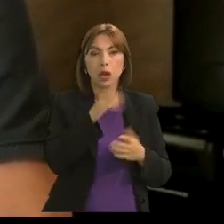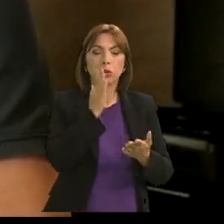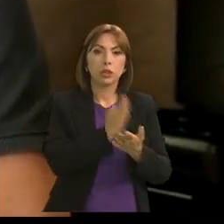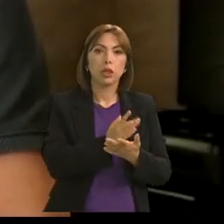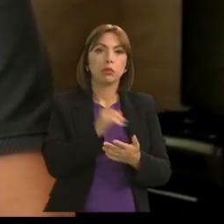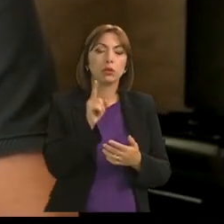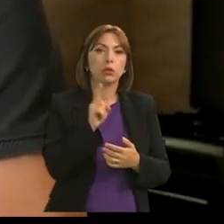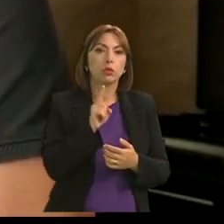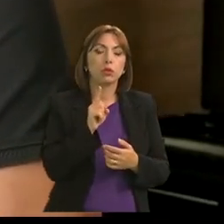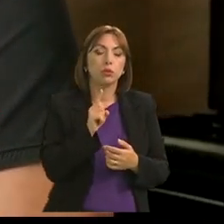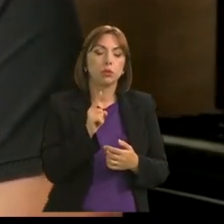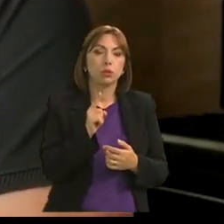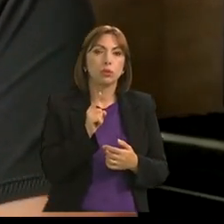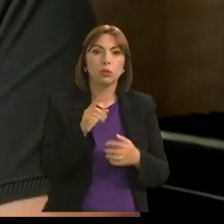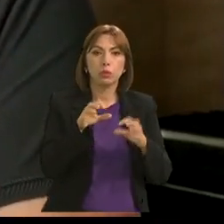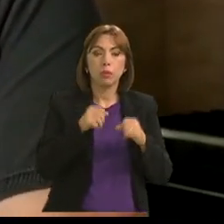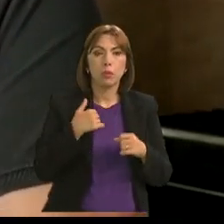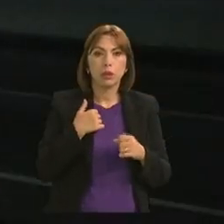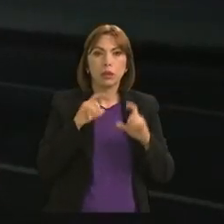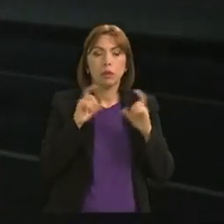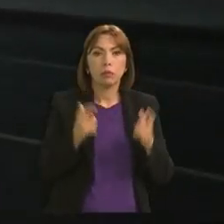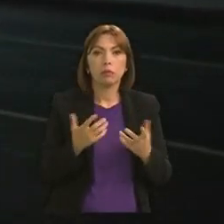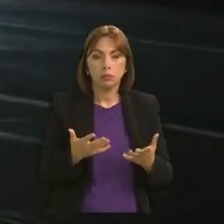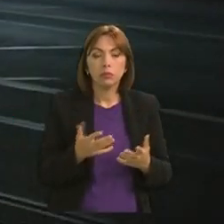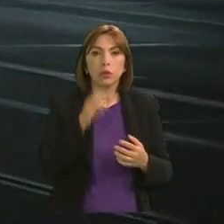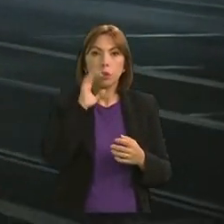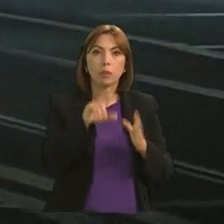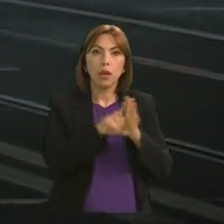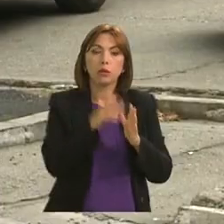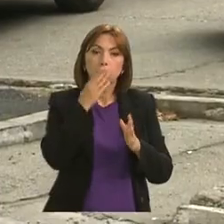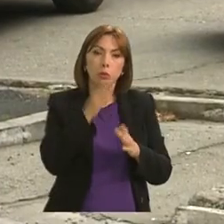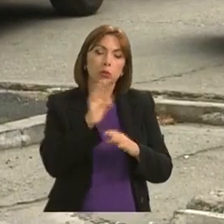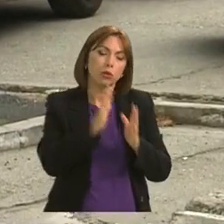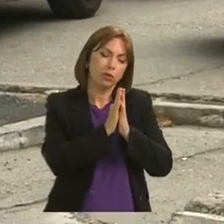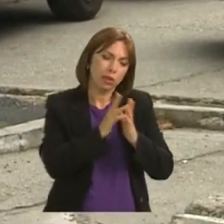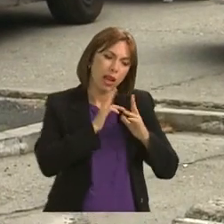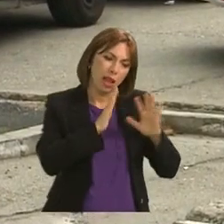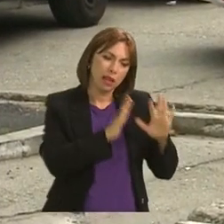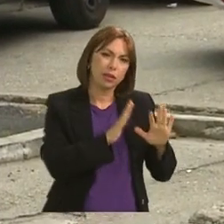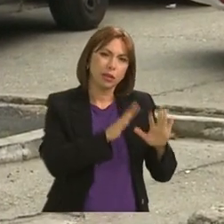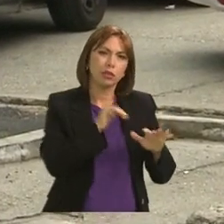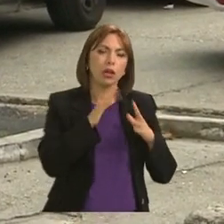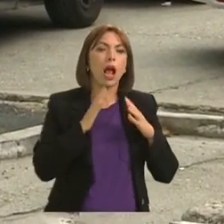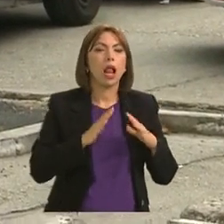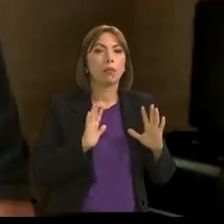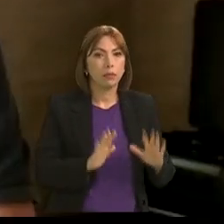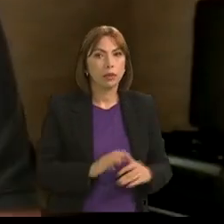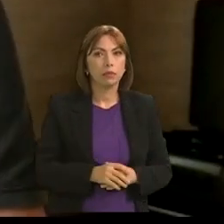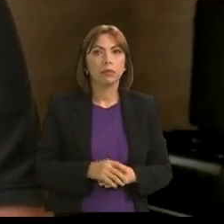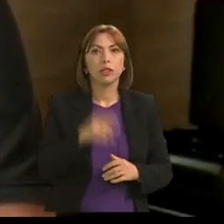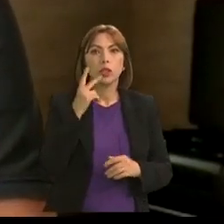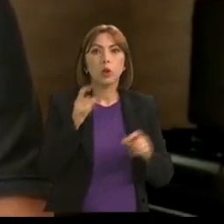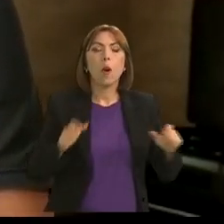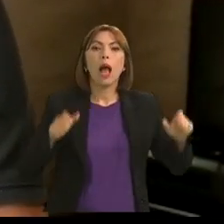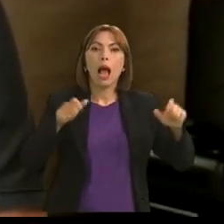dreptul să nu ne primească în apartament. Așa că oamenii legii s-au mulțumit să-l roage să se liniștească și să se calmeze. Două